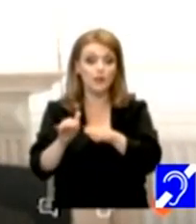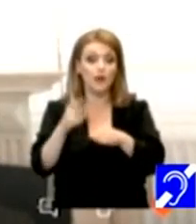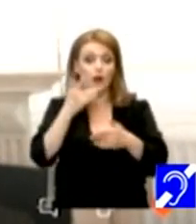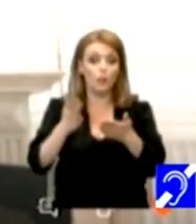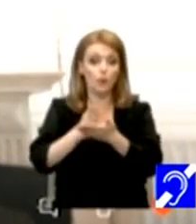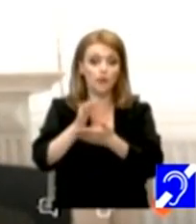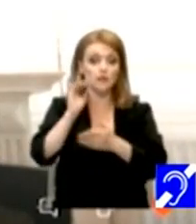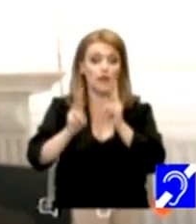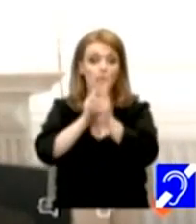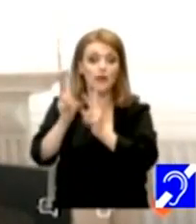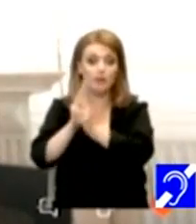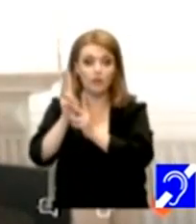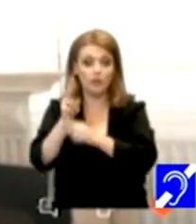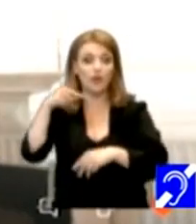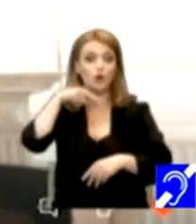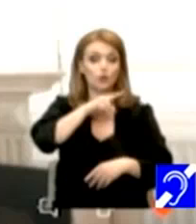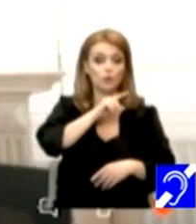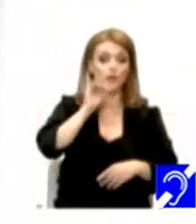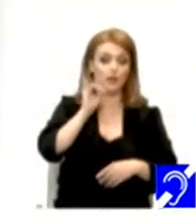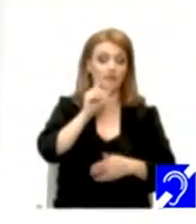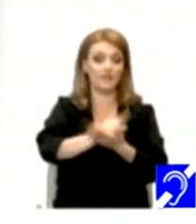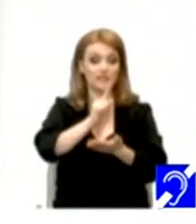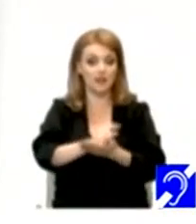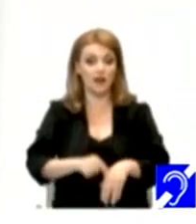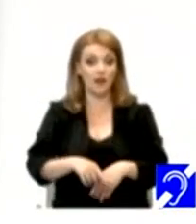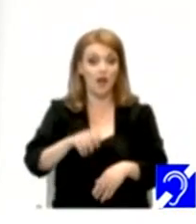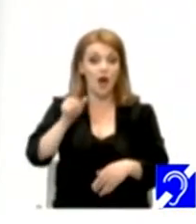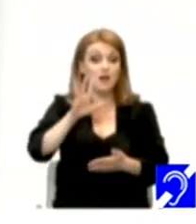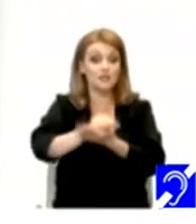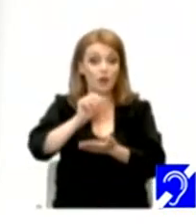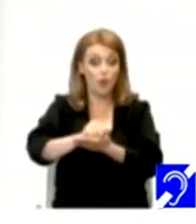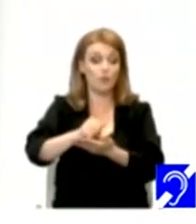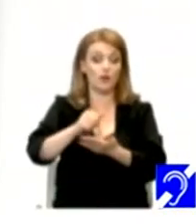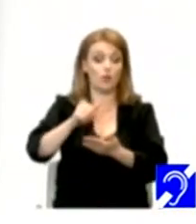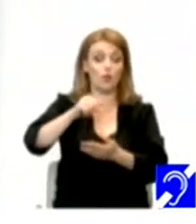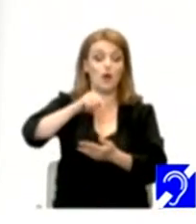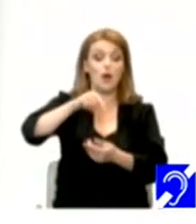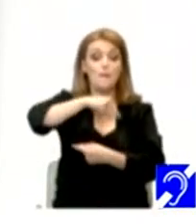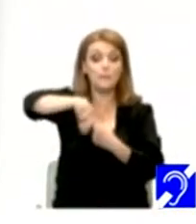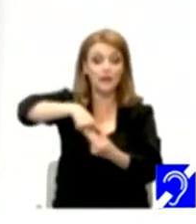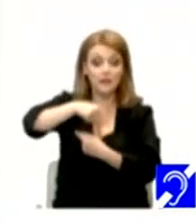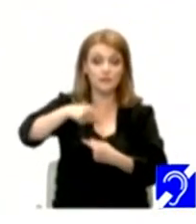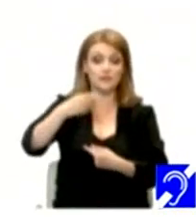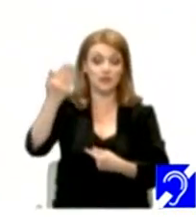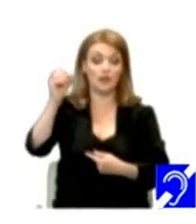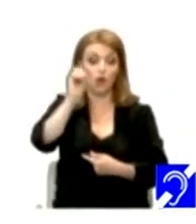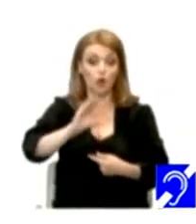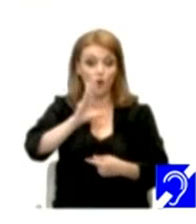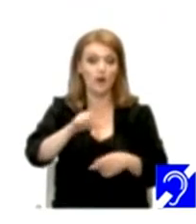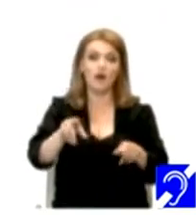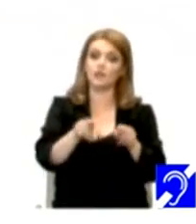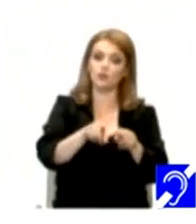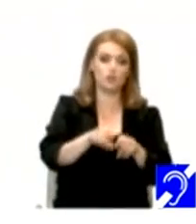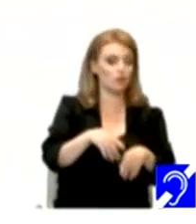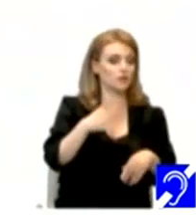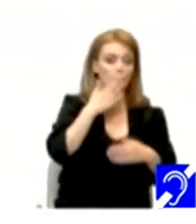politici și reforme economice și fiscale. Chiar dacă se ocupă de afaceri europene, Olga are un suflet de artist. E pasionată